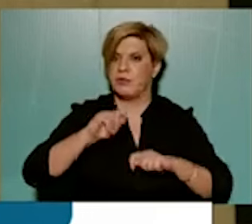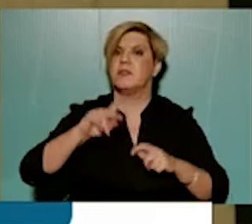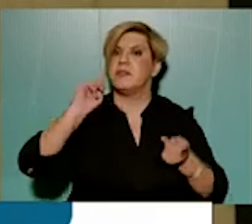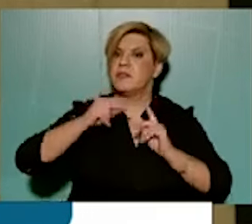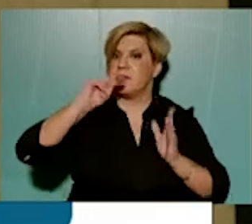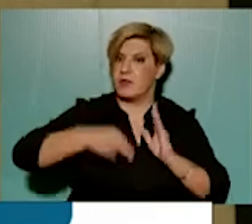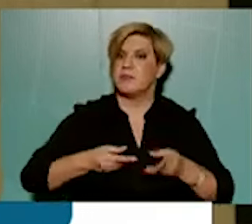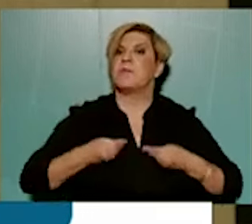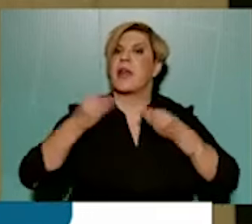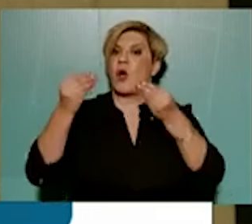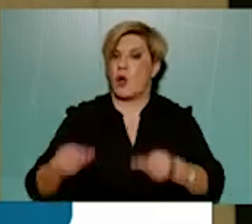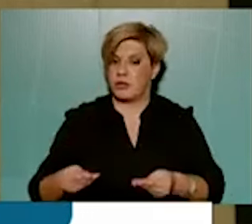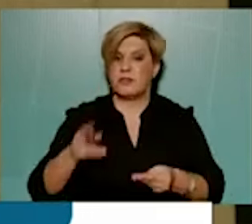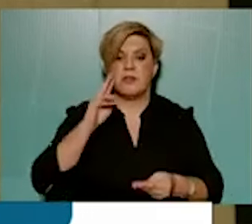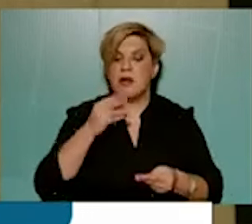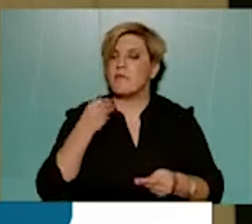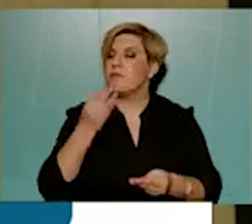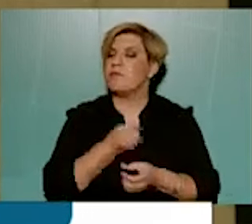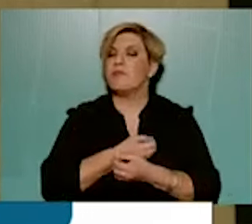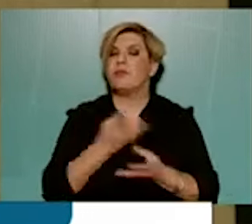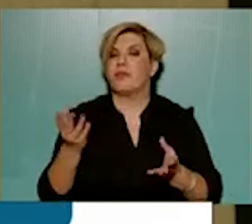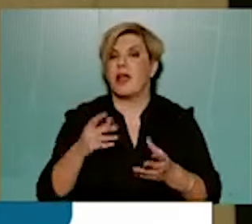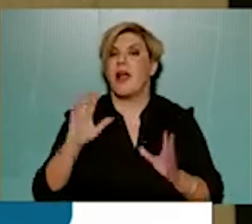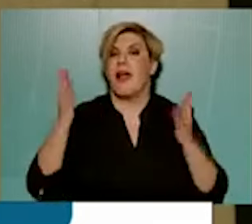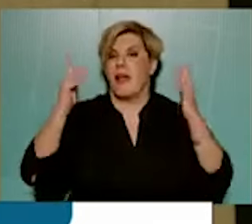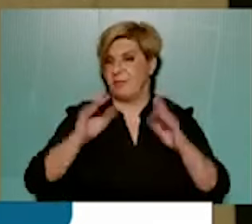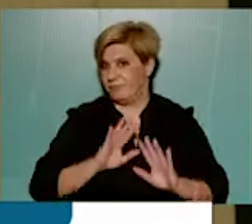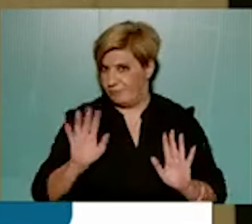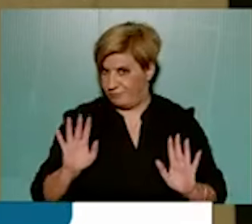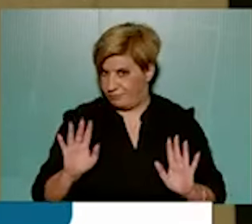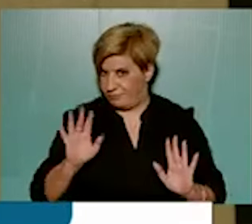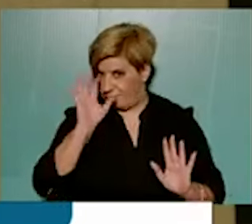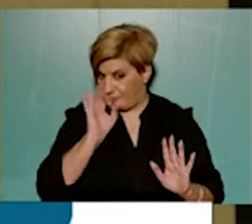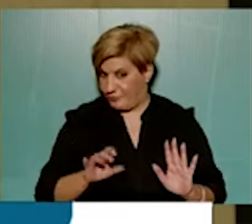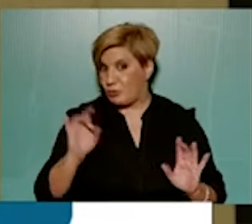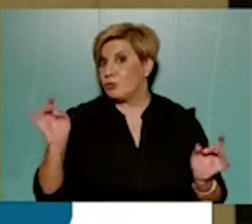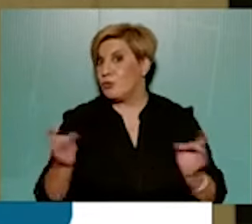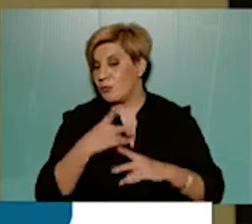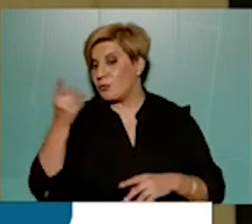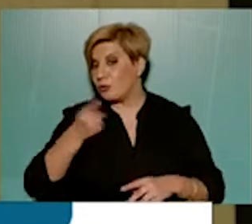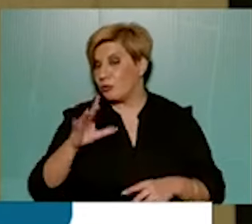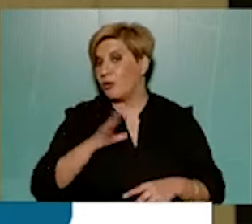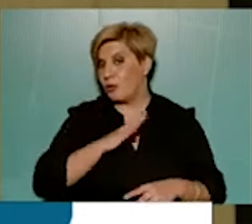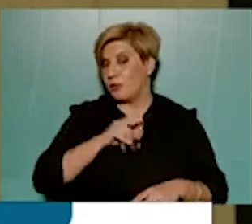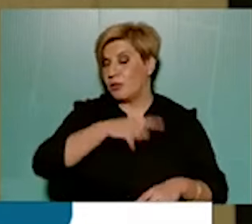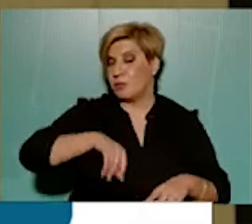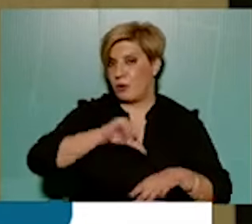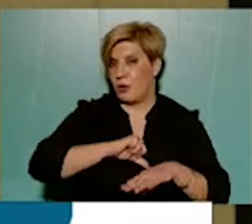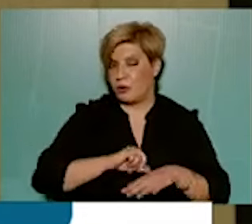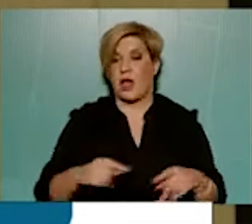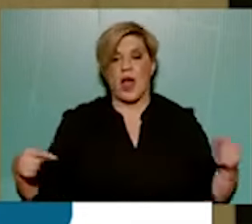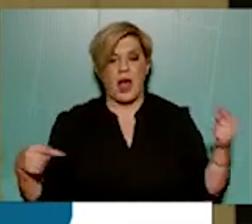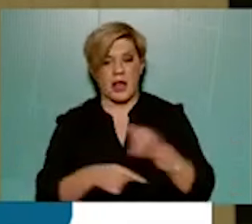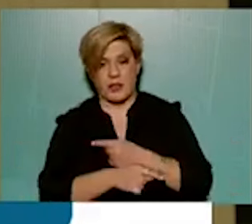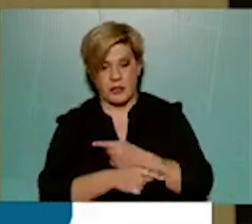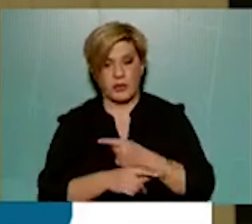σύμβασης παραχώρησης δεν προσφέρεται για πανηγυρισμούς από τουλάχιστον την πλειοψηφία του λαού της πόλης. Το